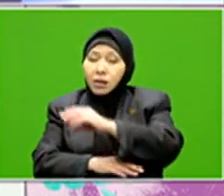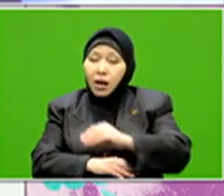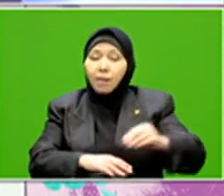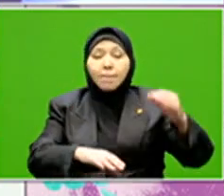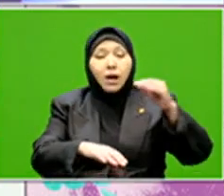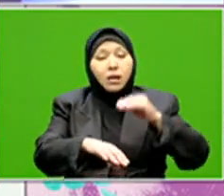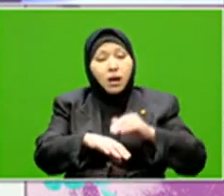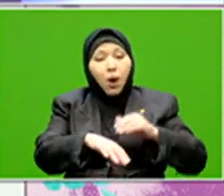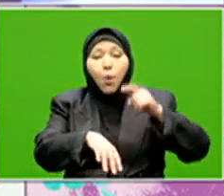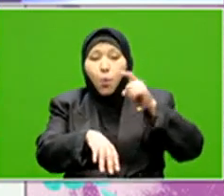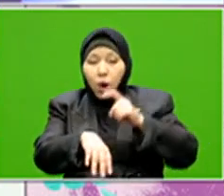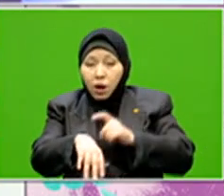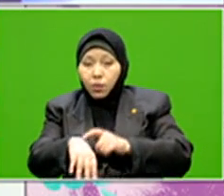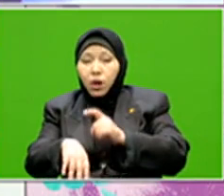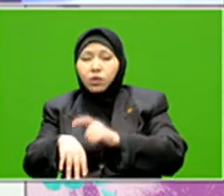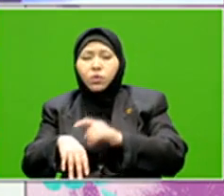السيئات